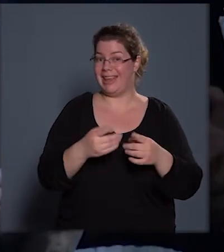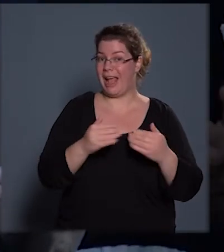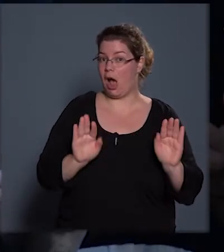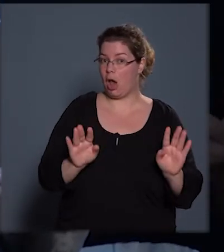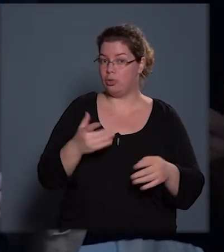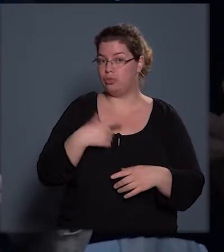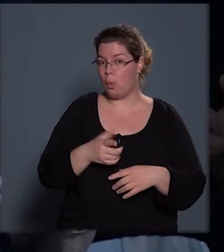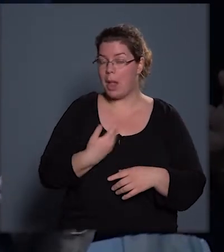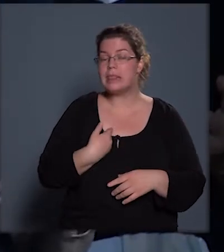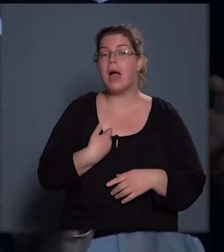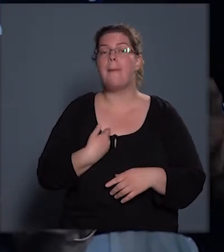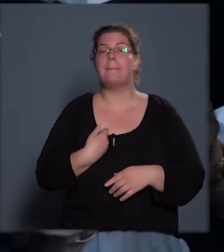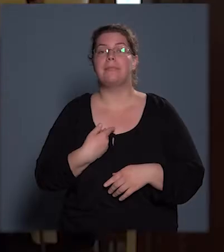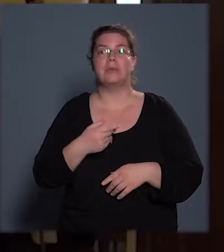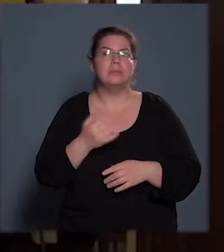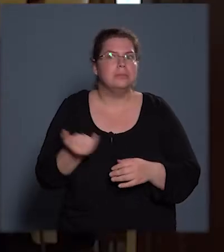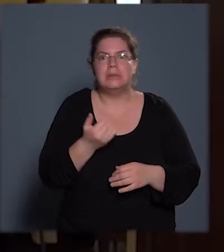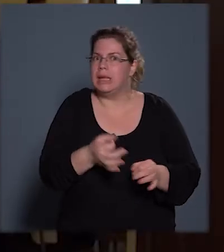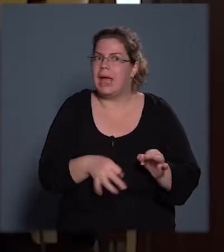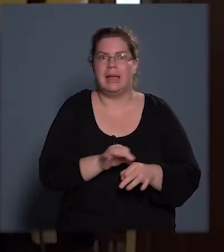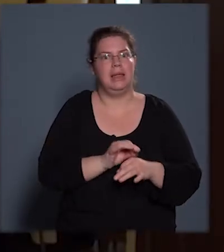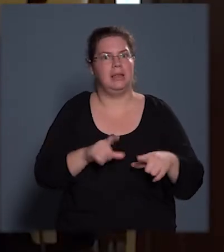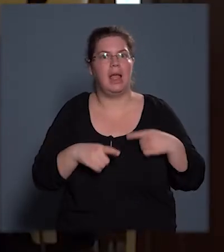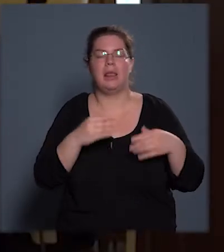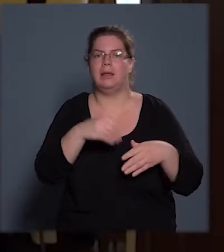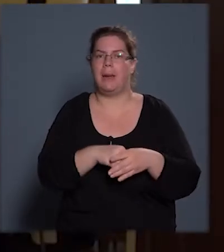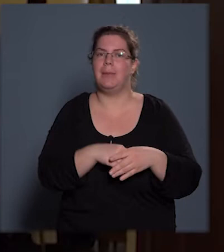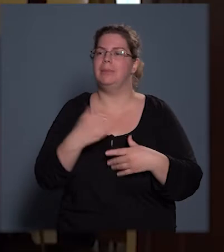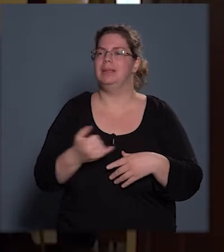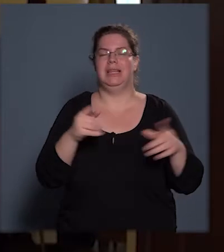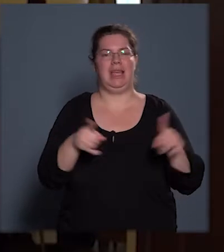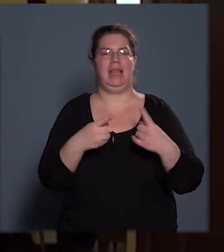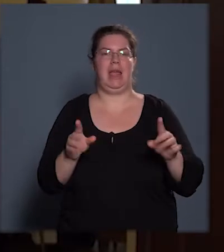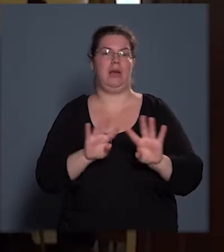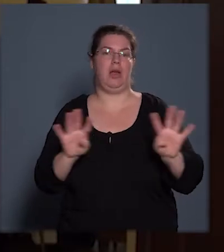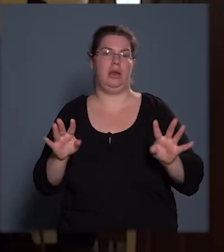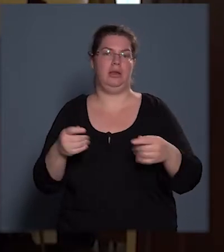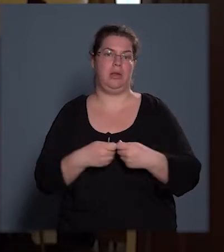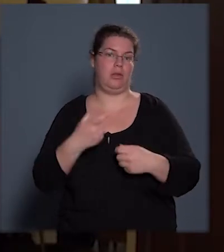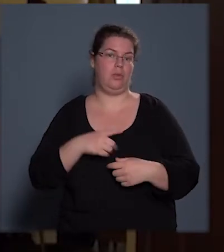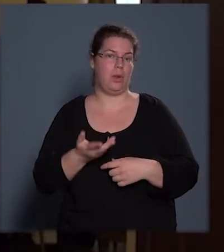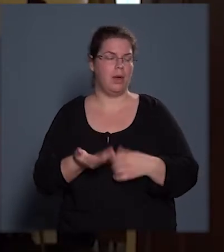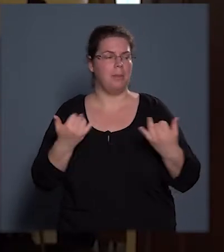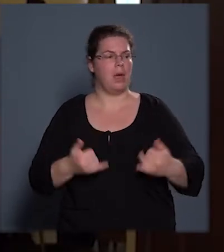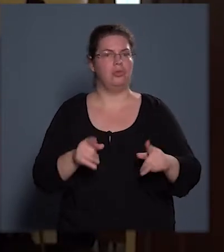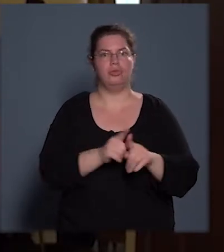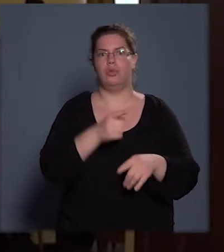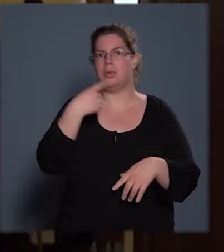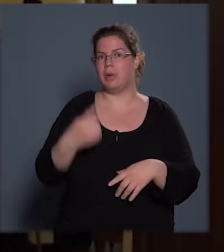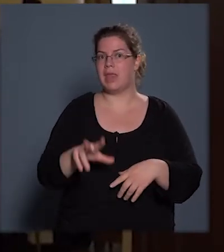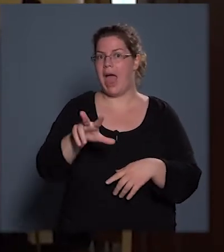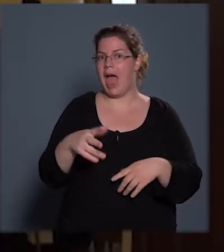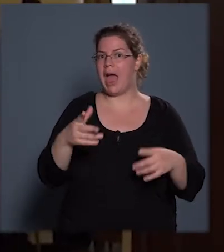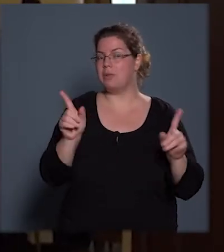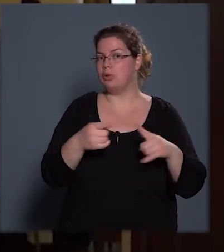szinte mindig egész eddig életem során énekkari tag voltam. Tehát ma is úgymond itt három